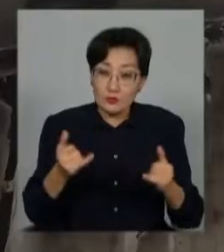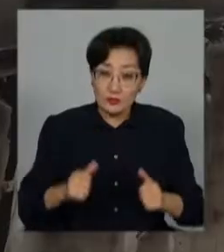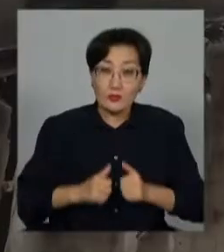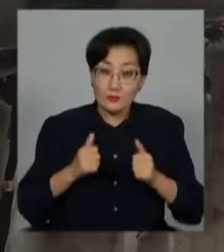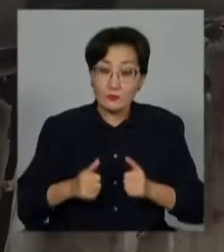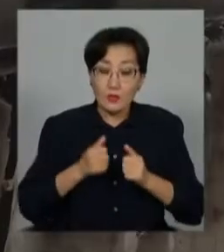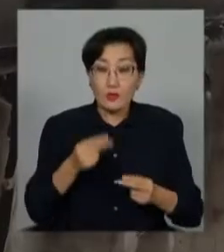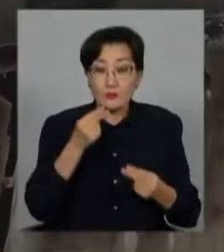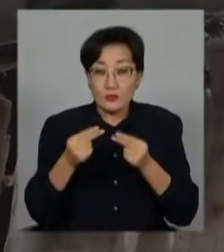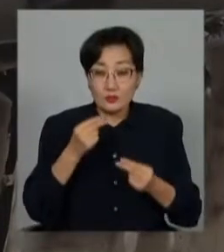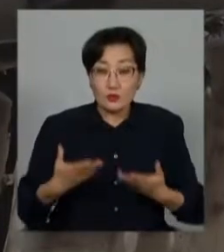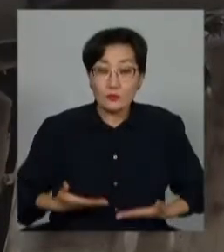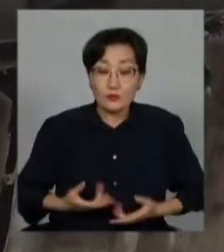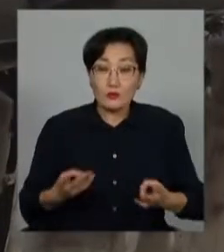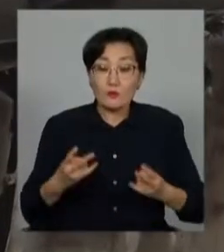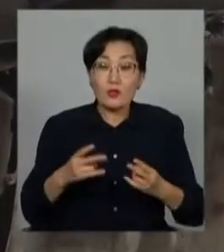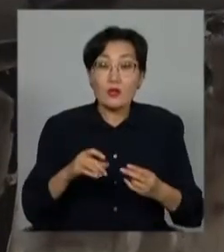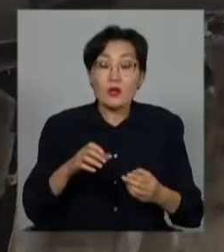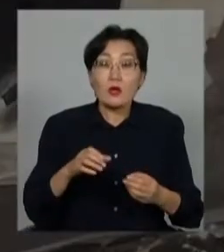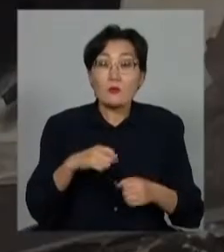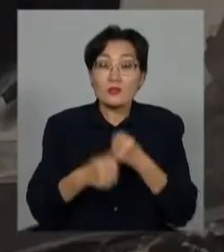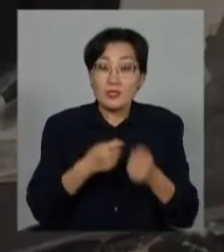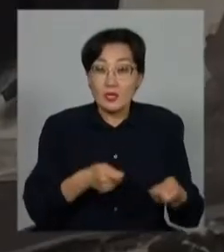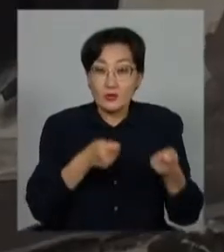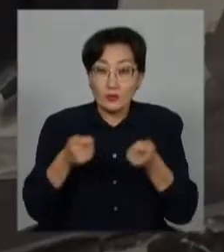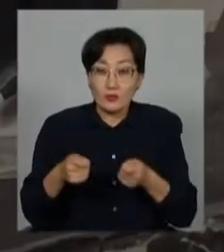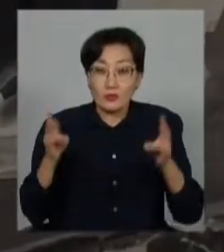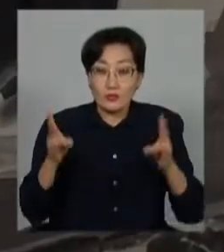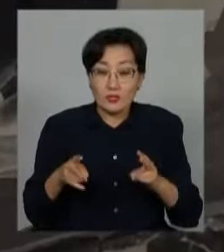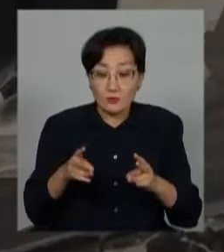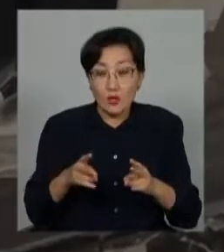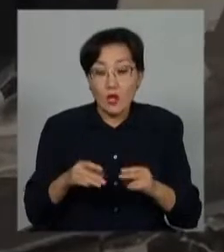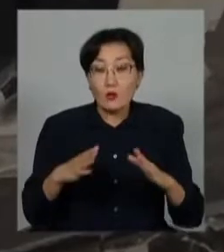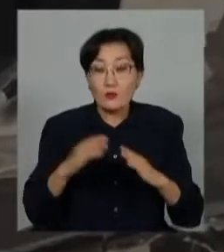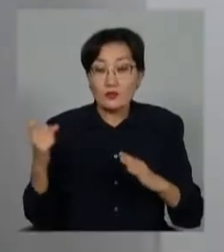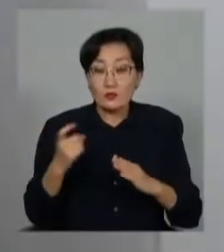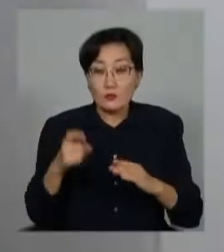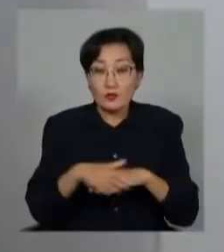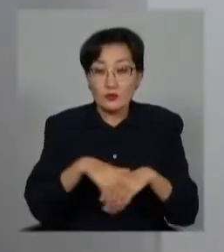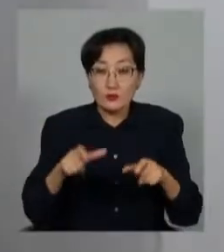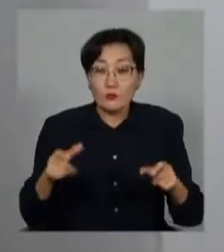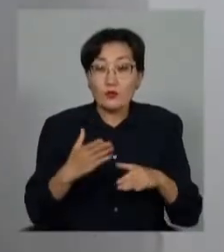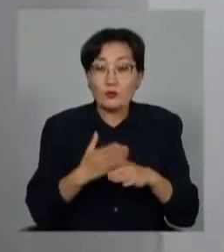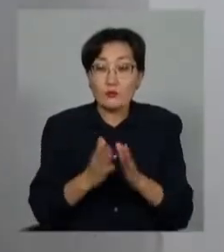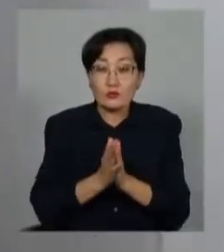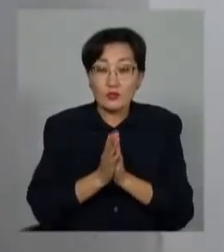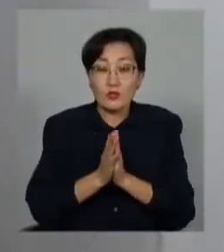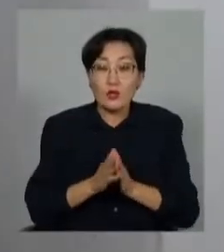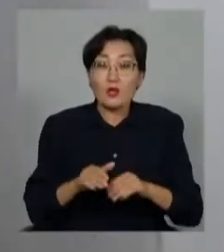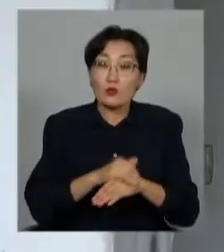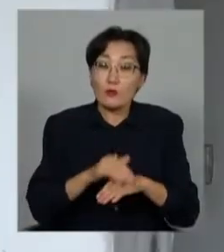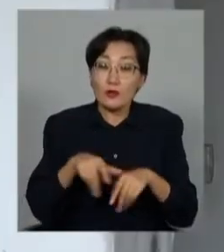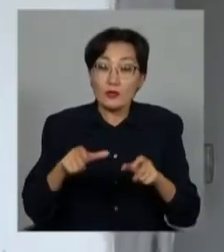созуда. Азық түлік тұрмысқа қажетті заттарда келіп жатыр. Айтып келмейтін апаттан зардап шеккен үй иесі көпшіліктен көмек сұрайды. Жаны жайсаң жандар